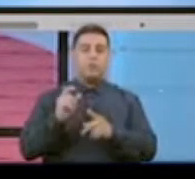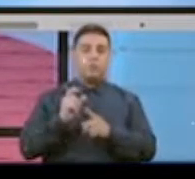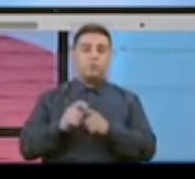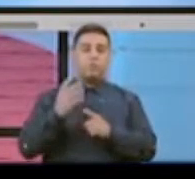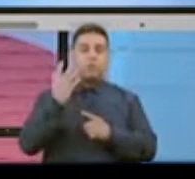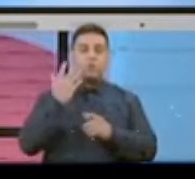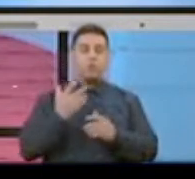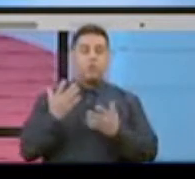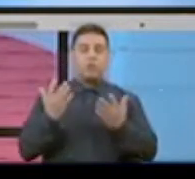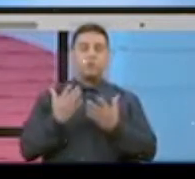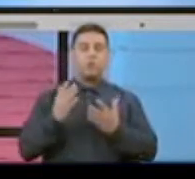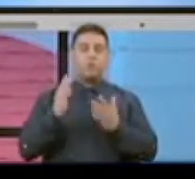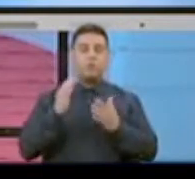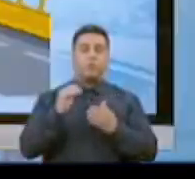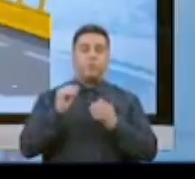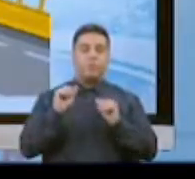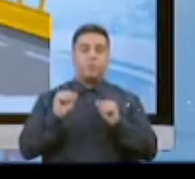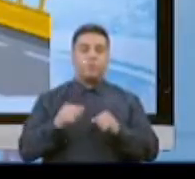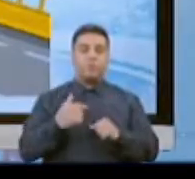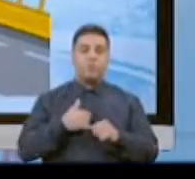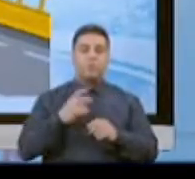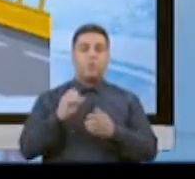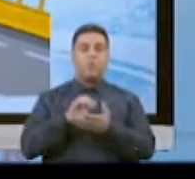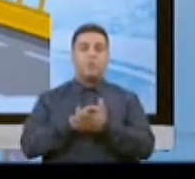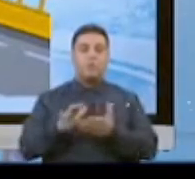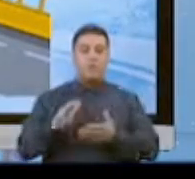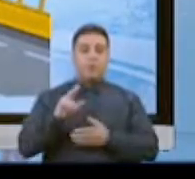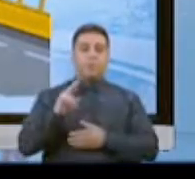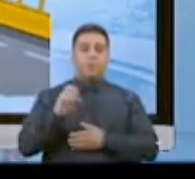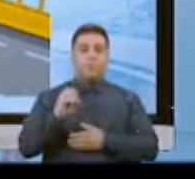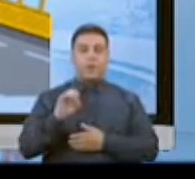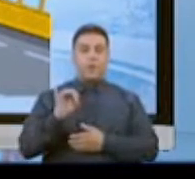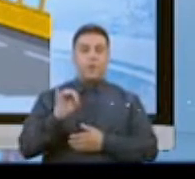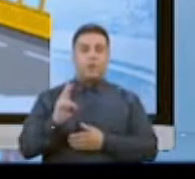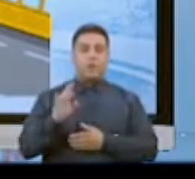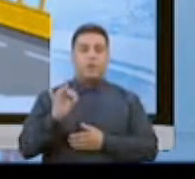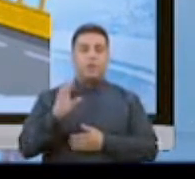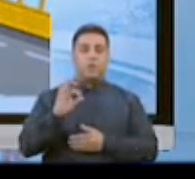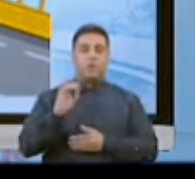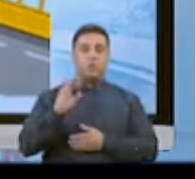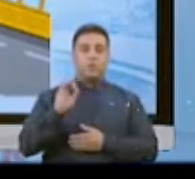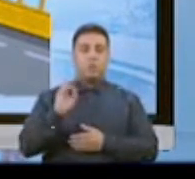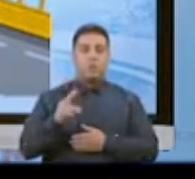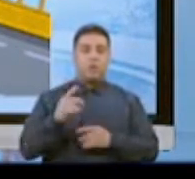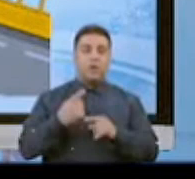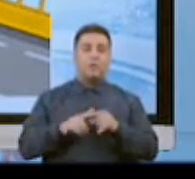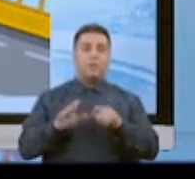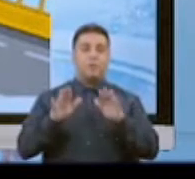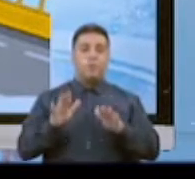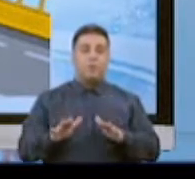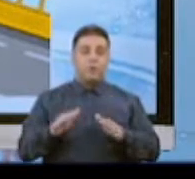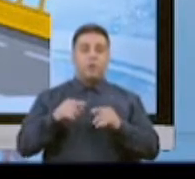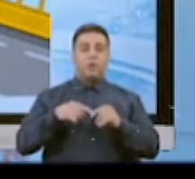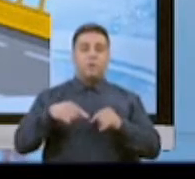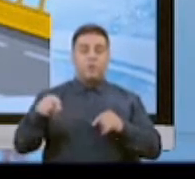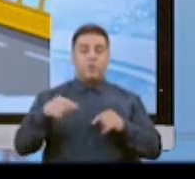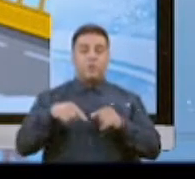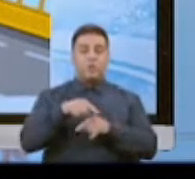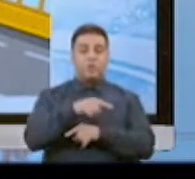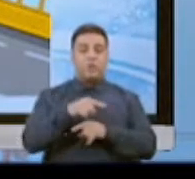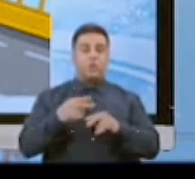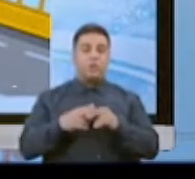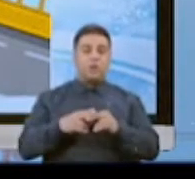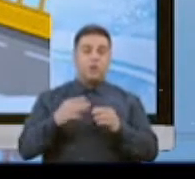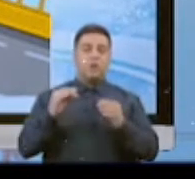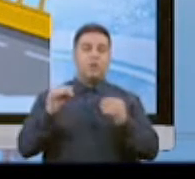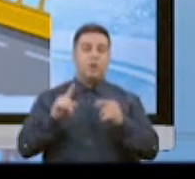которые, возможно, нам не знакомы. Перекресток. Вот он перекресток, ребята. Это место пересечения, либо